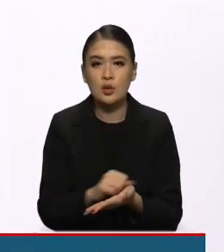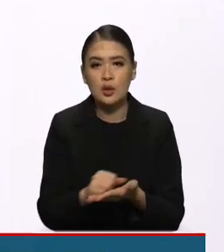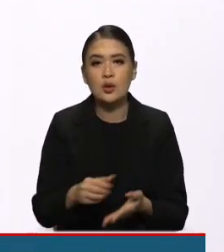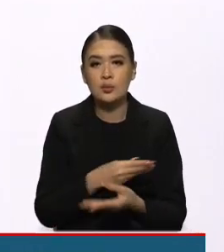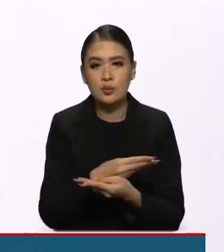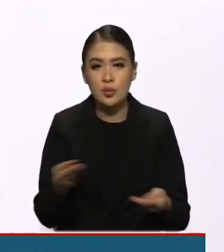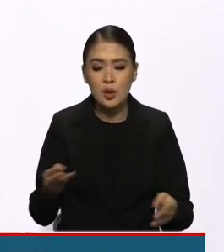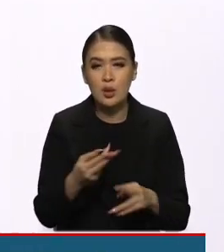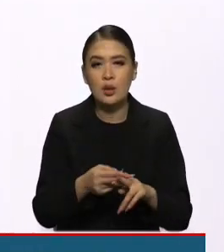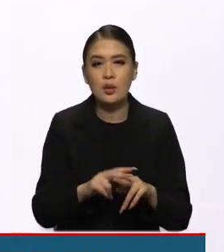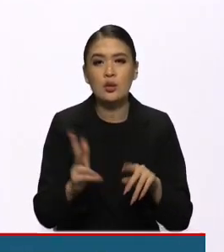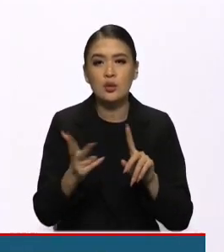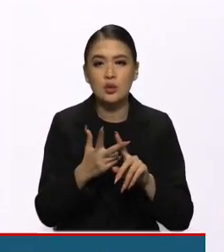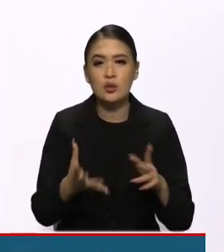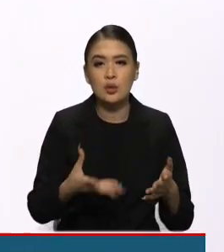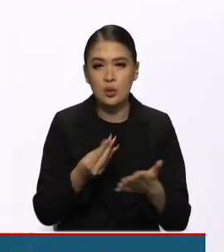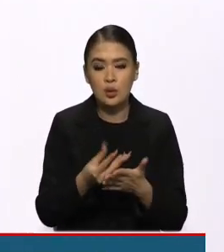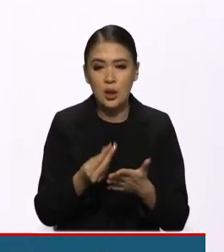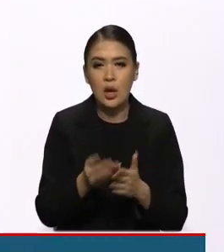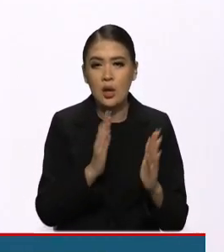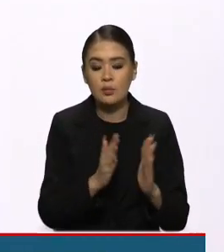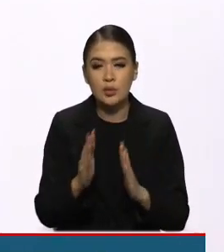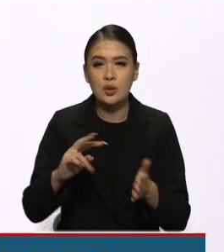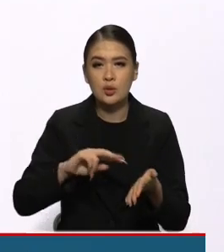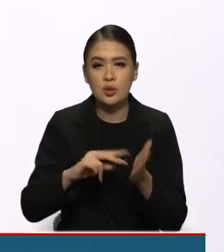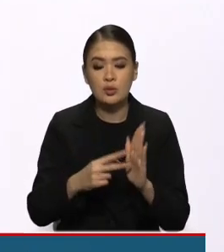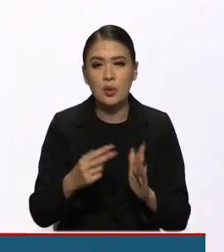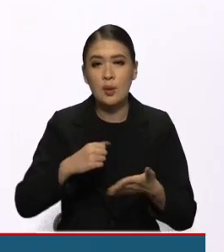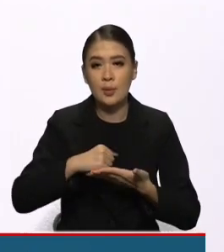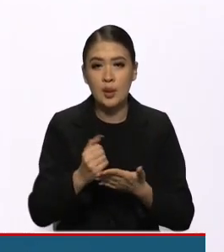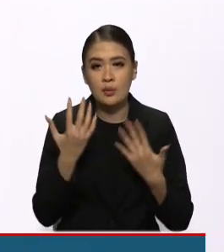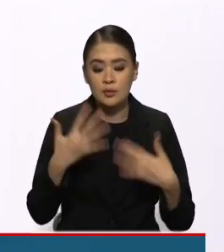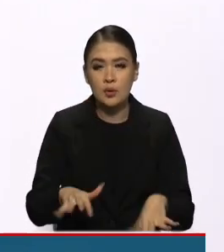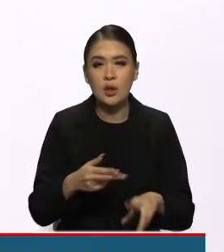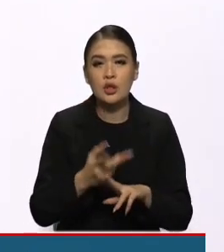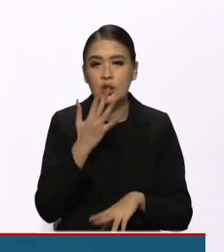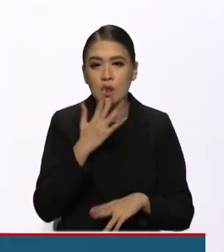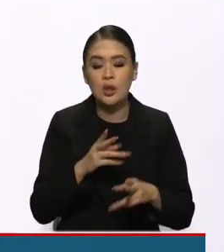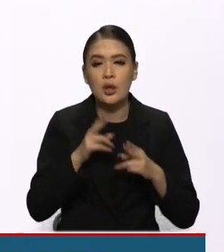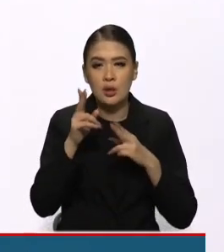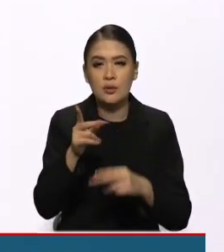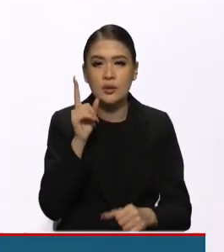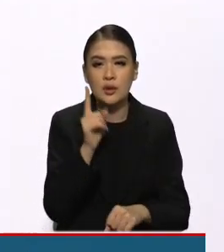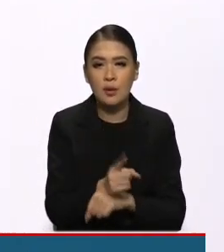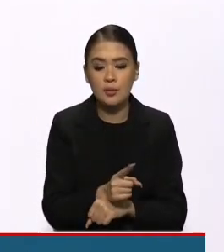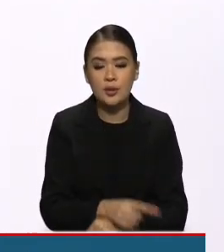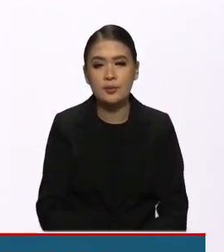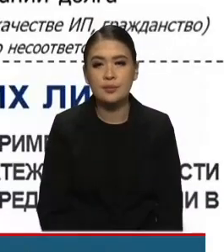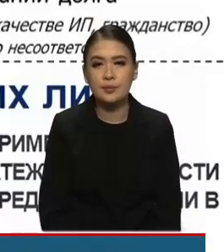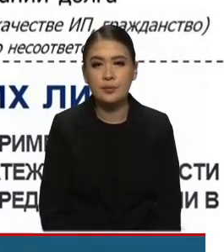босату. Және үшінші, төлем қабілеттігін қалпына келтіру жоспары бекітілгеннен кейін борышкердің шетелге шығуына тиімді алып